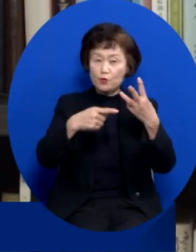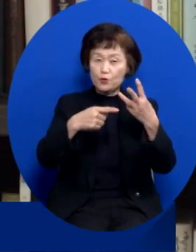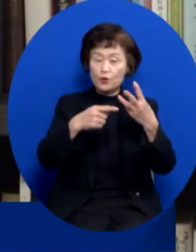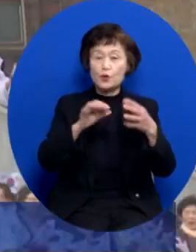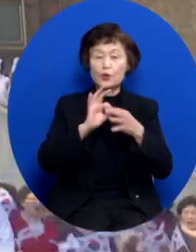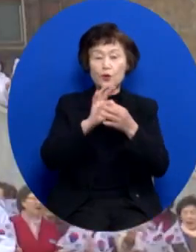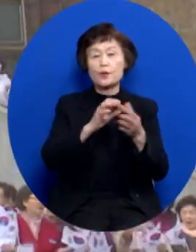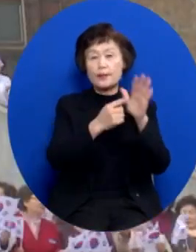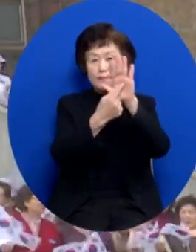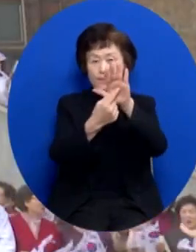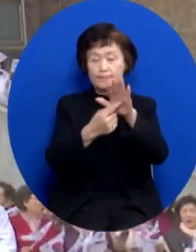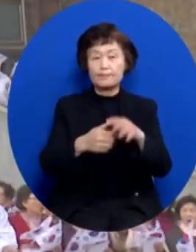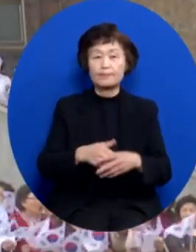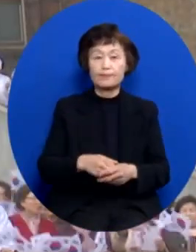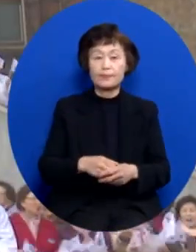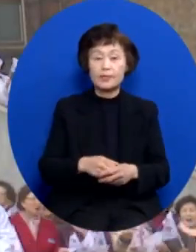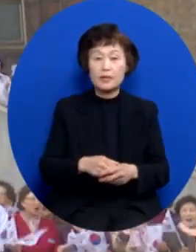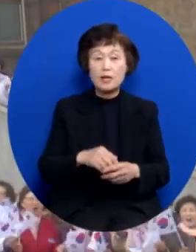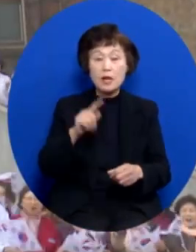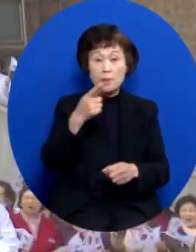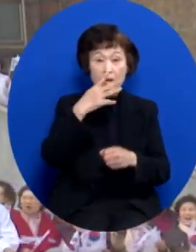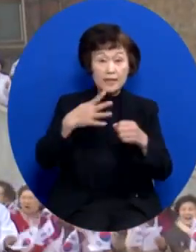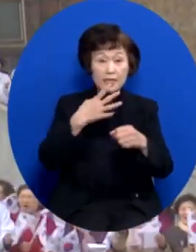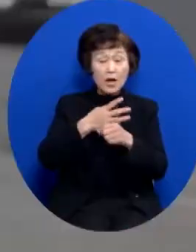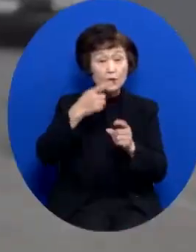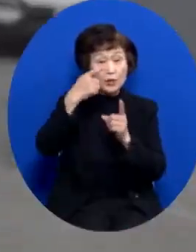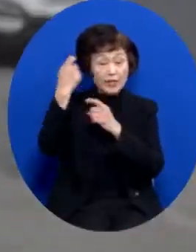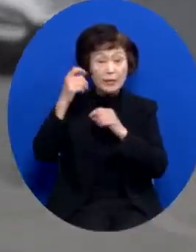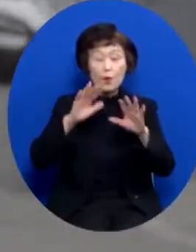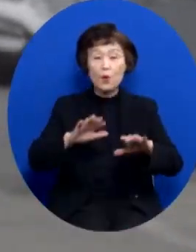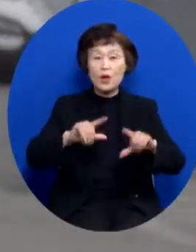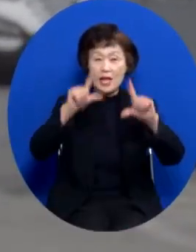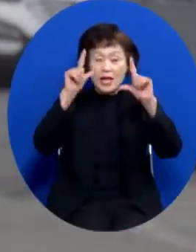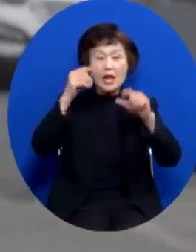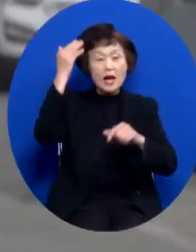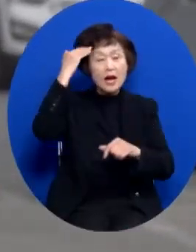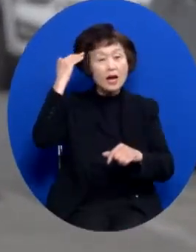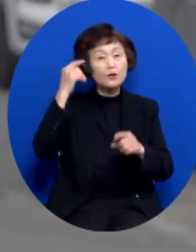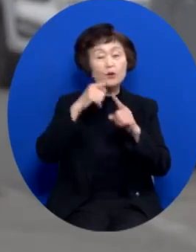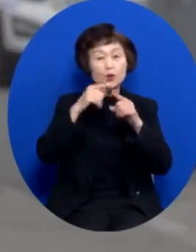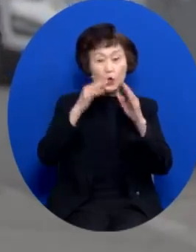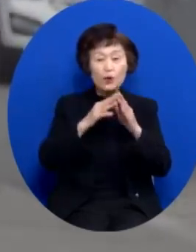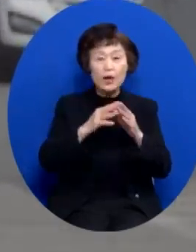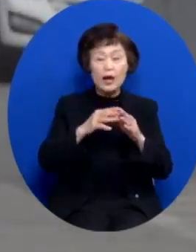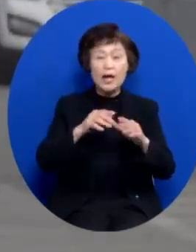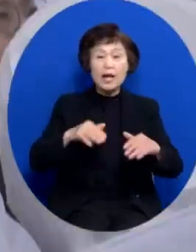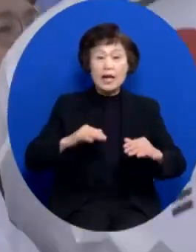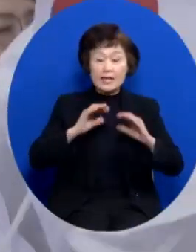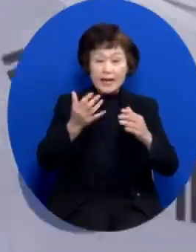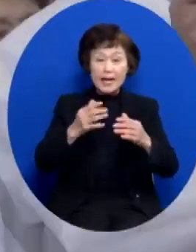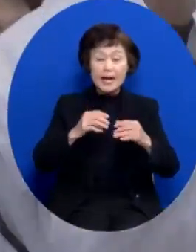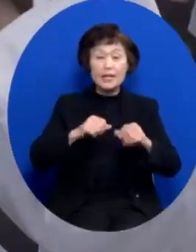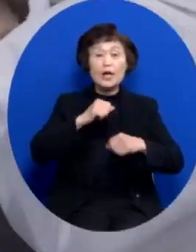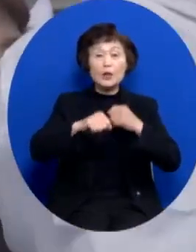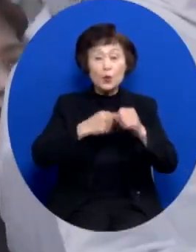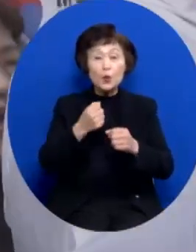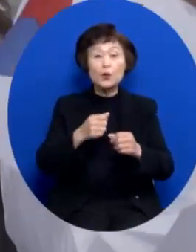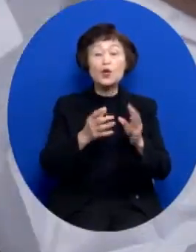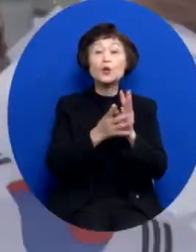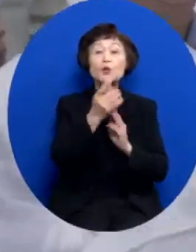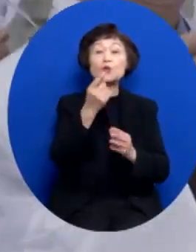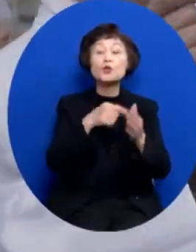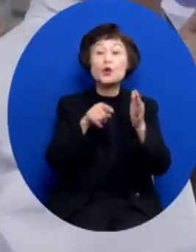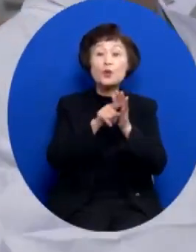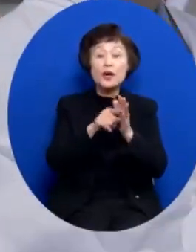것입니다. 3.1운동 104주년을 기념하는 올해 한국교회가 조국의 평화적 자주독립 구현에 힘썼던